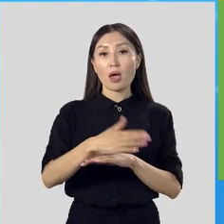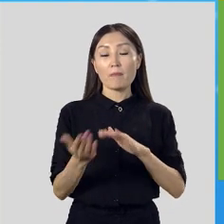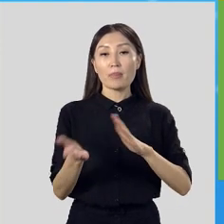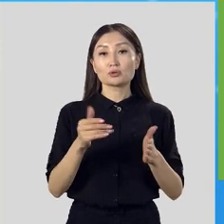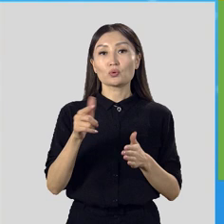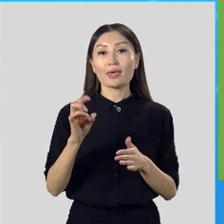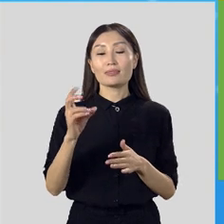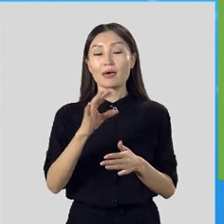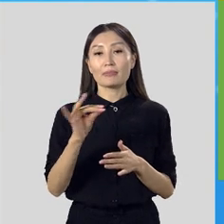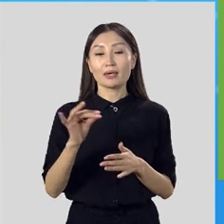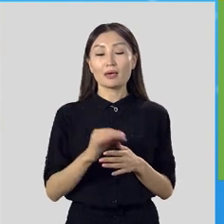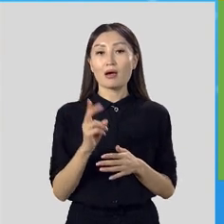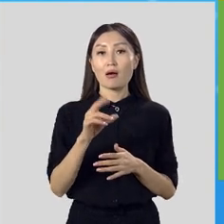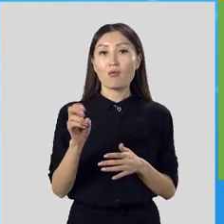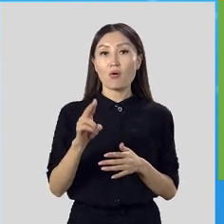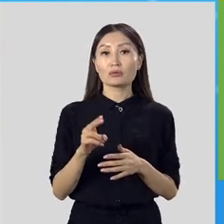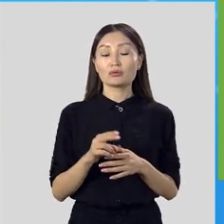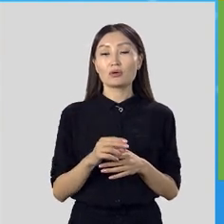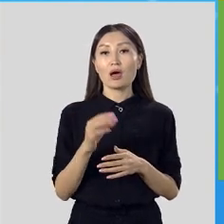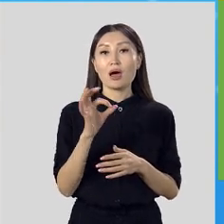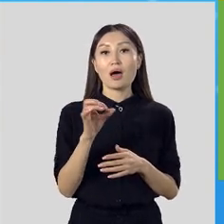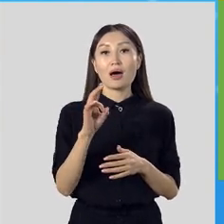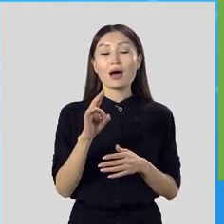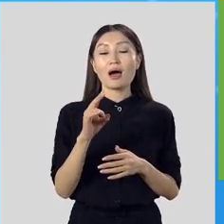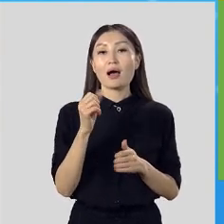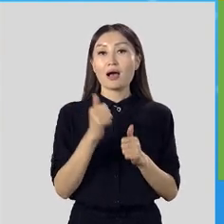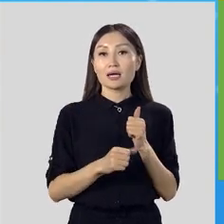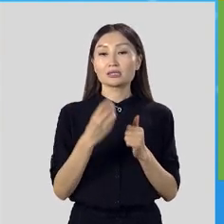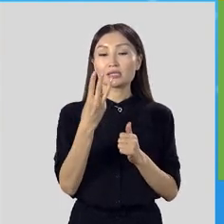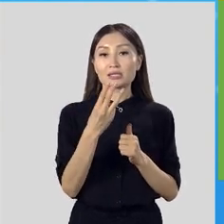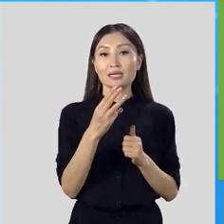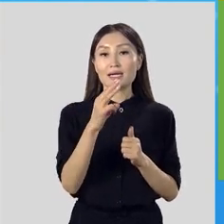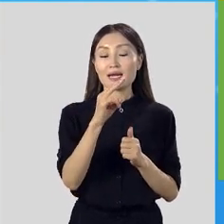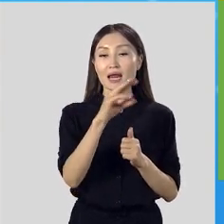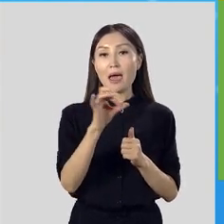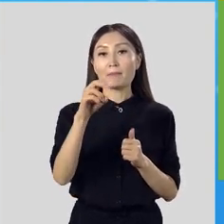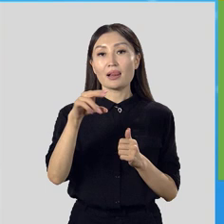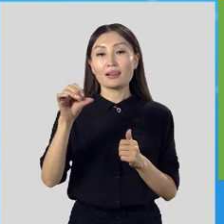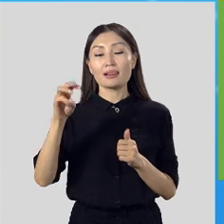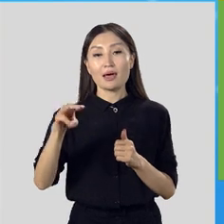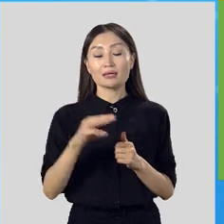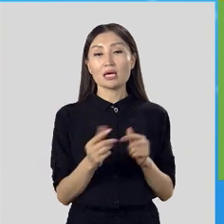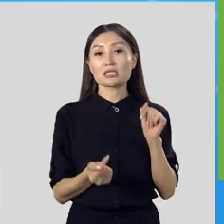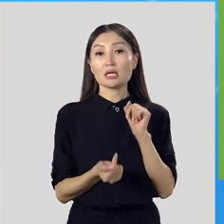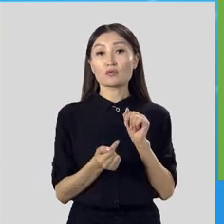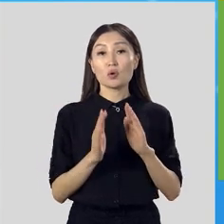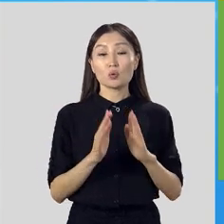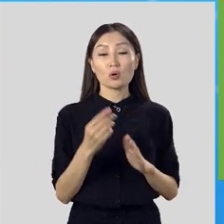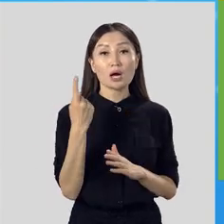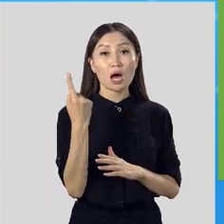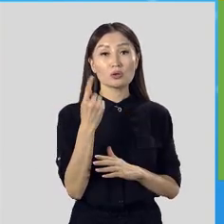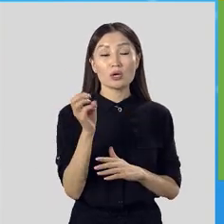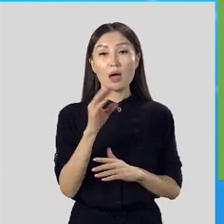генами. Код однозначен. Каждый триплет или кодон соответствует только